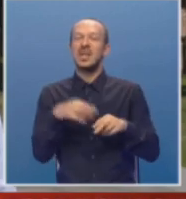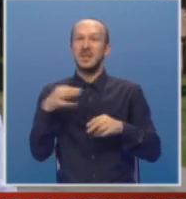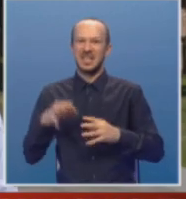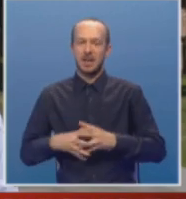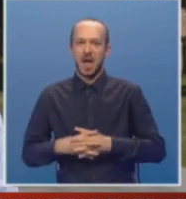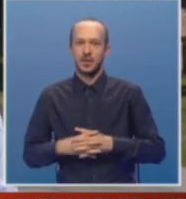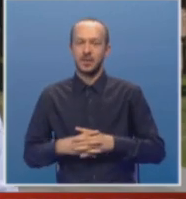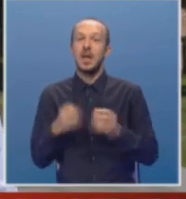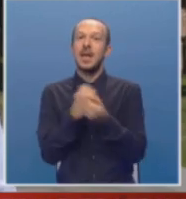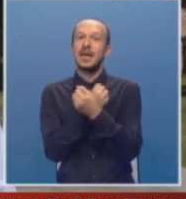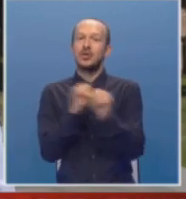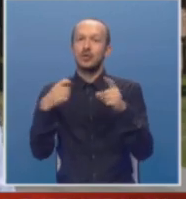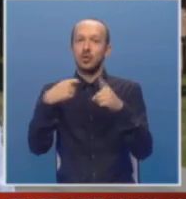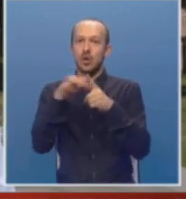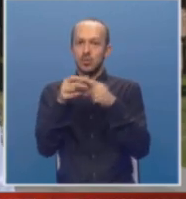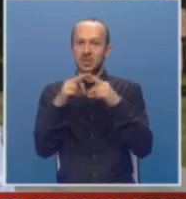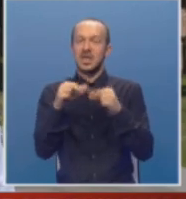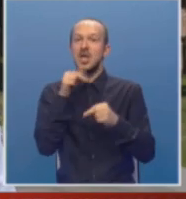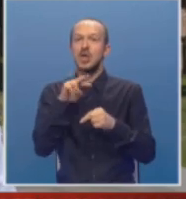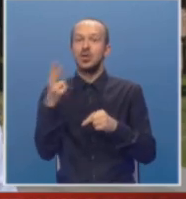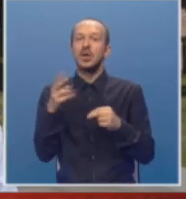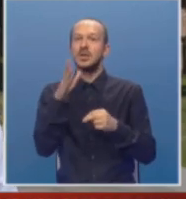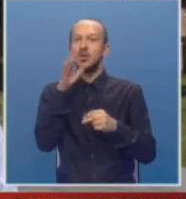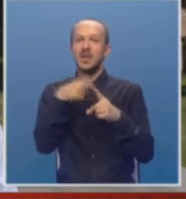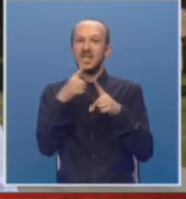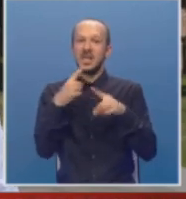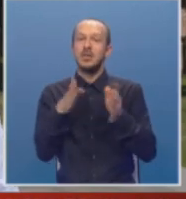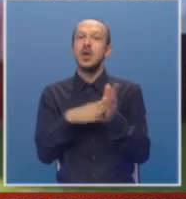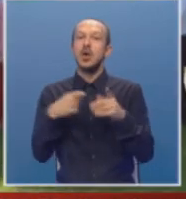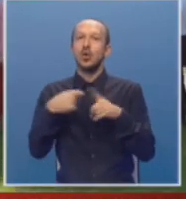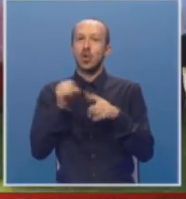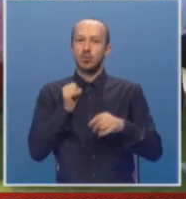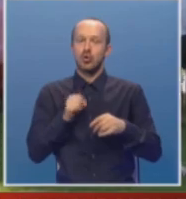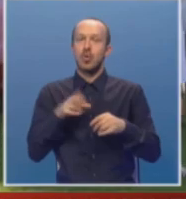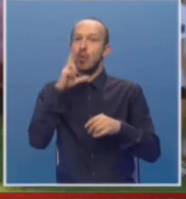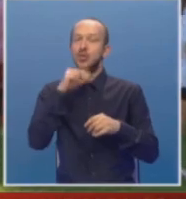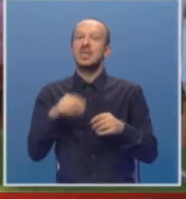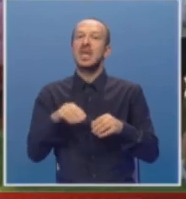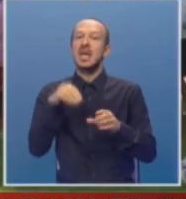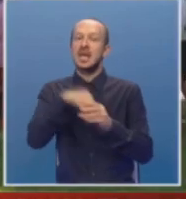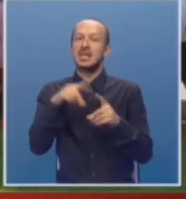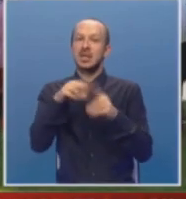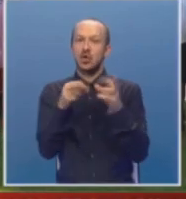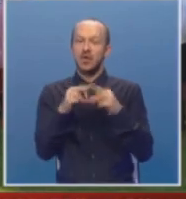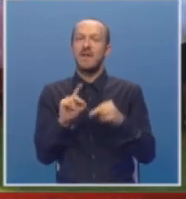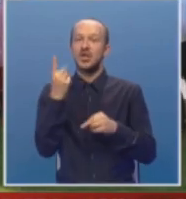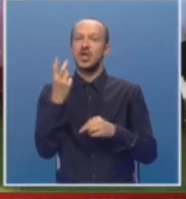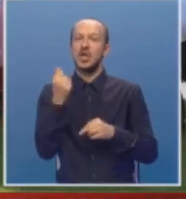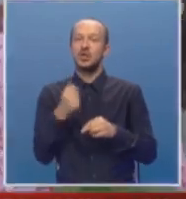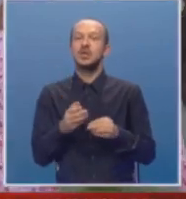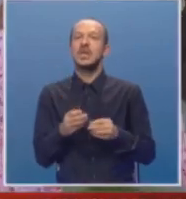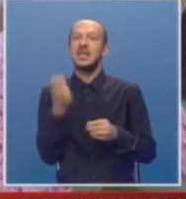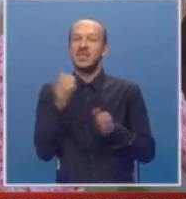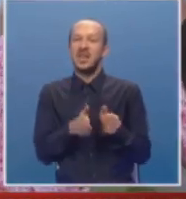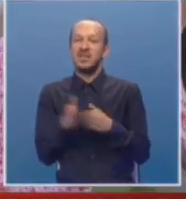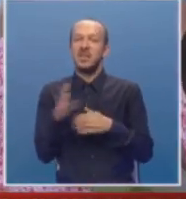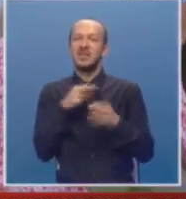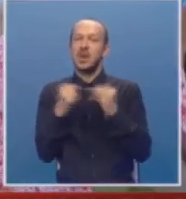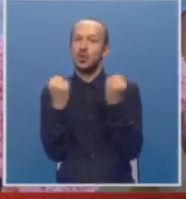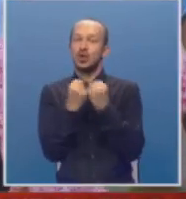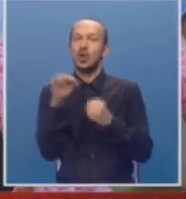jedinicama Hercegovačkog korpusa i drugim Sarajevsko-Romanijskim korpusom. Iz opštinske kase Trnova sve veći iznos sredstava izdvaja se